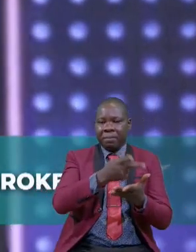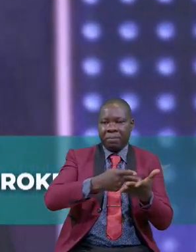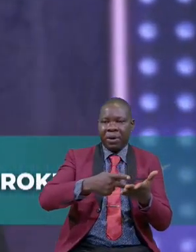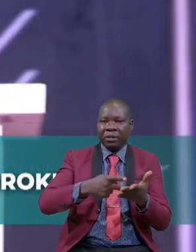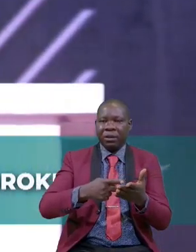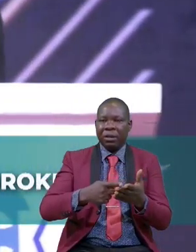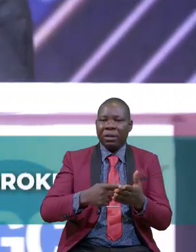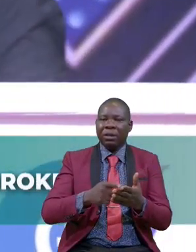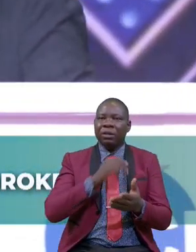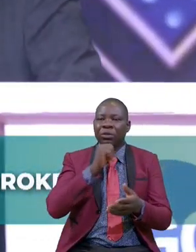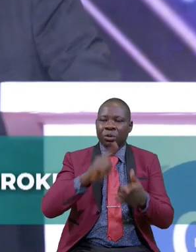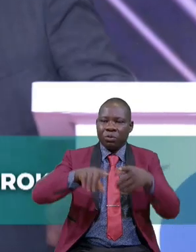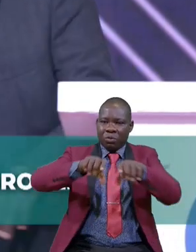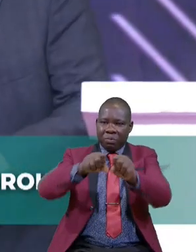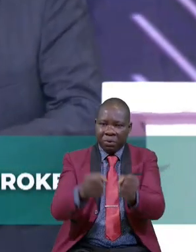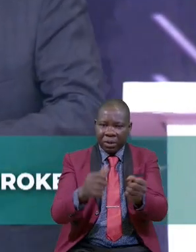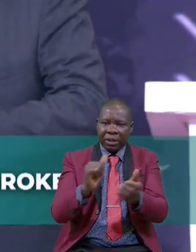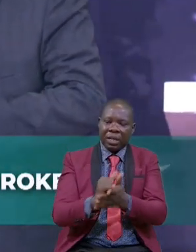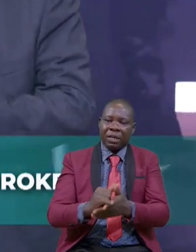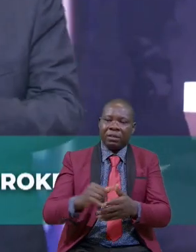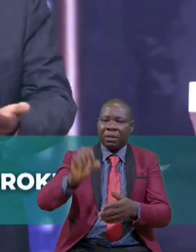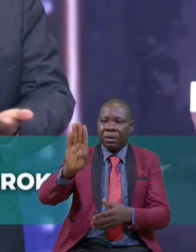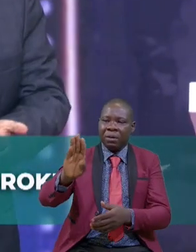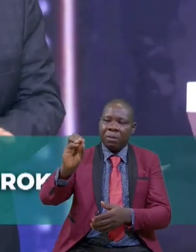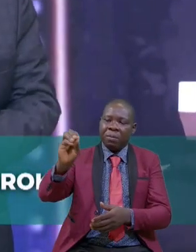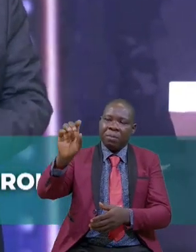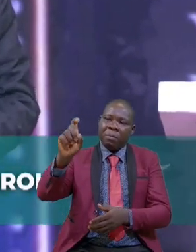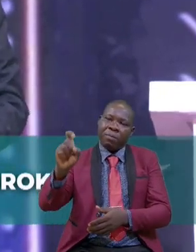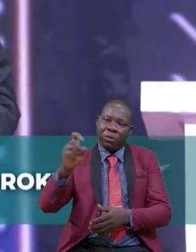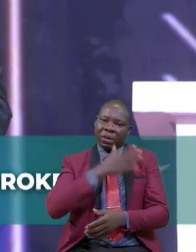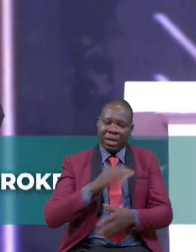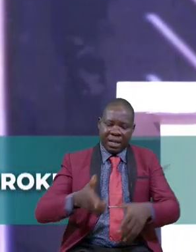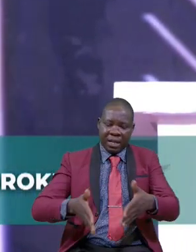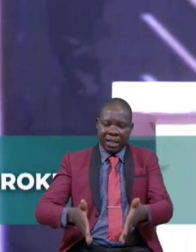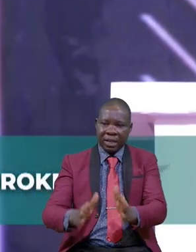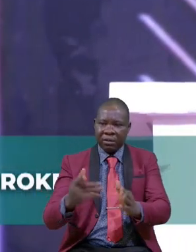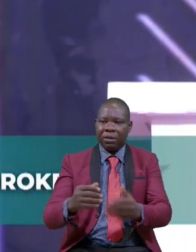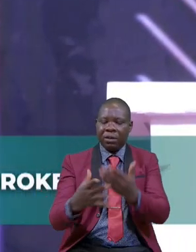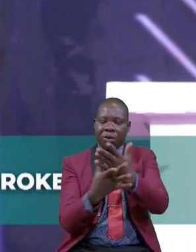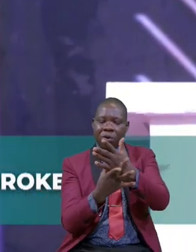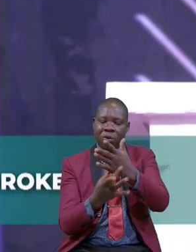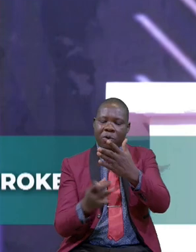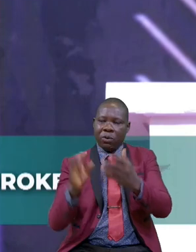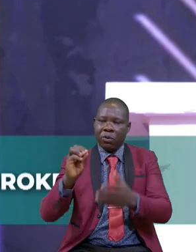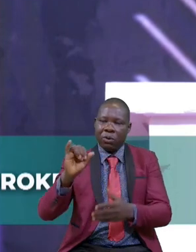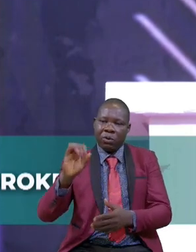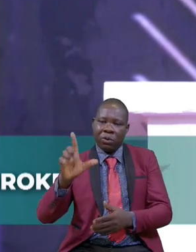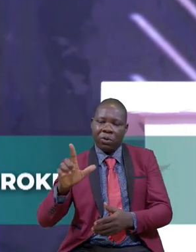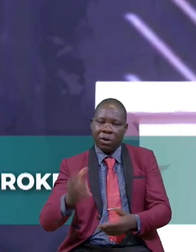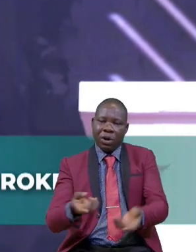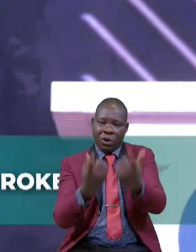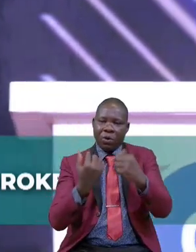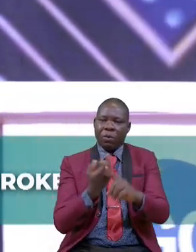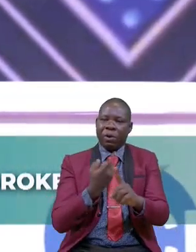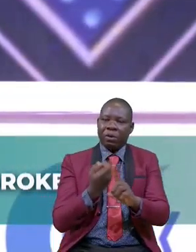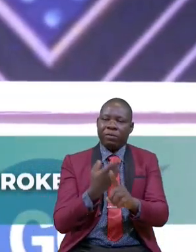that alabaster box. Il doit let briser cette boîte-là pour que l'onction, que l'huile sorte Jesus pour